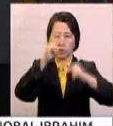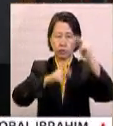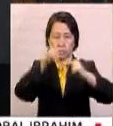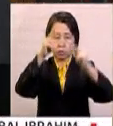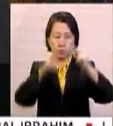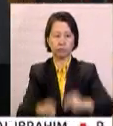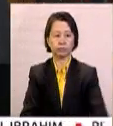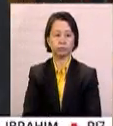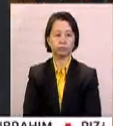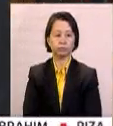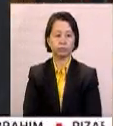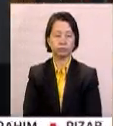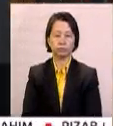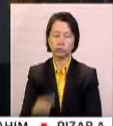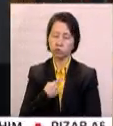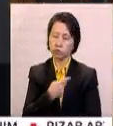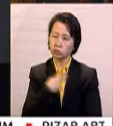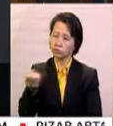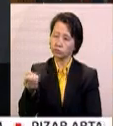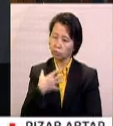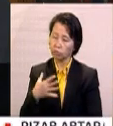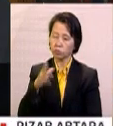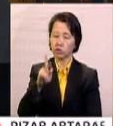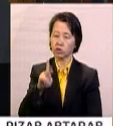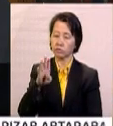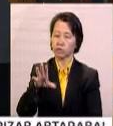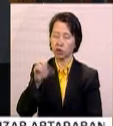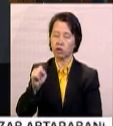oleh pihak KBS bahawa